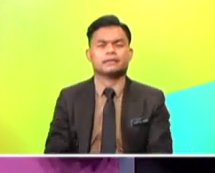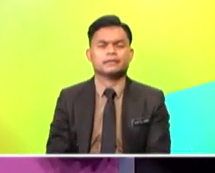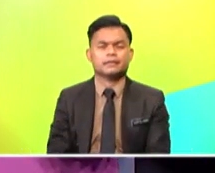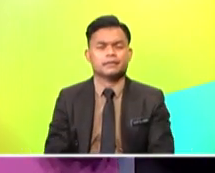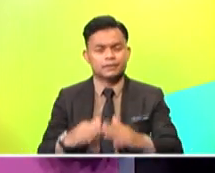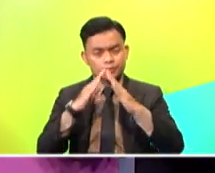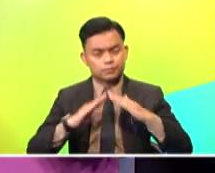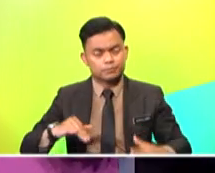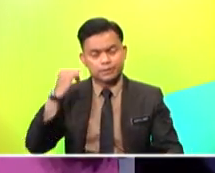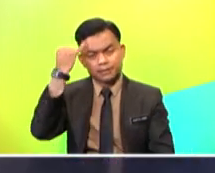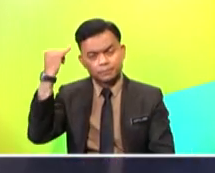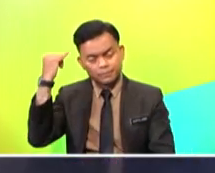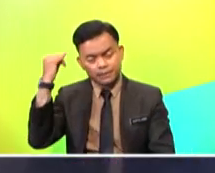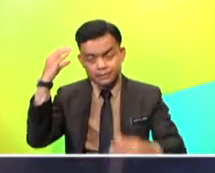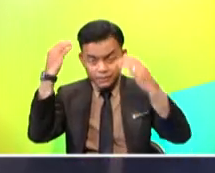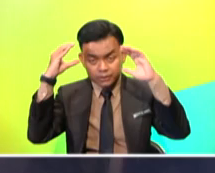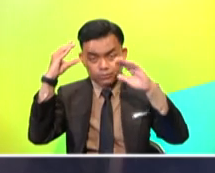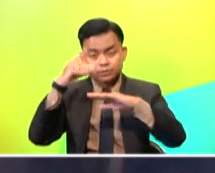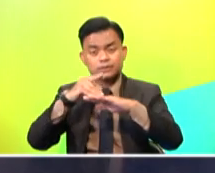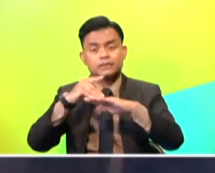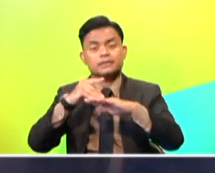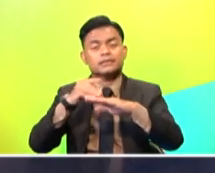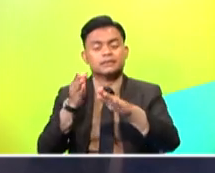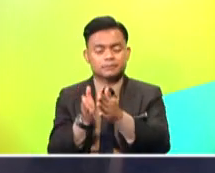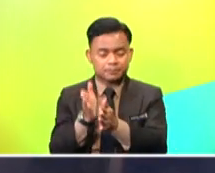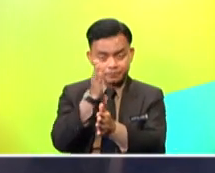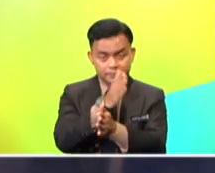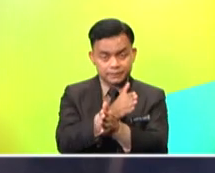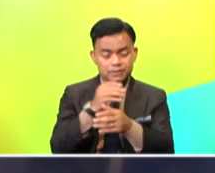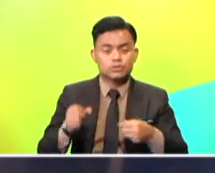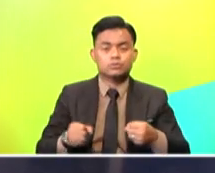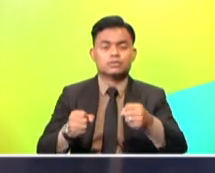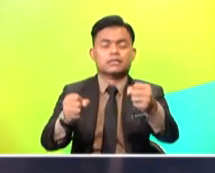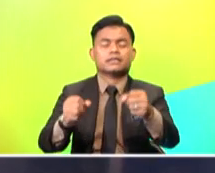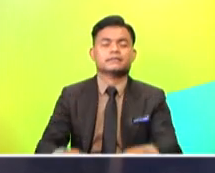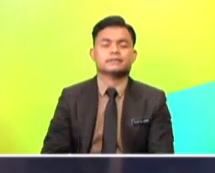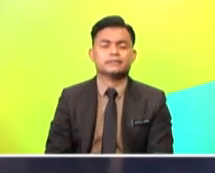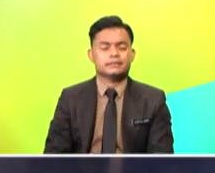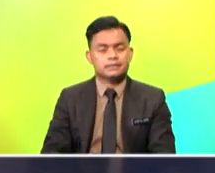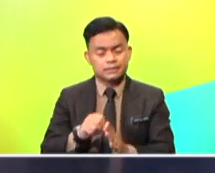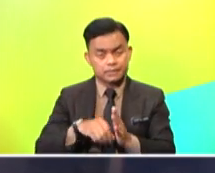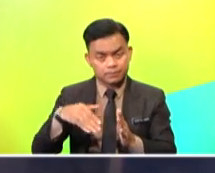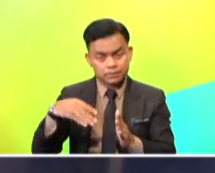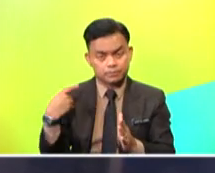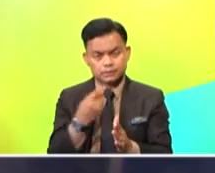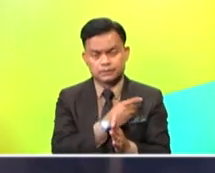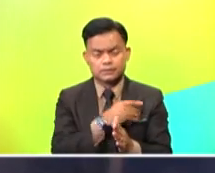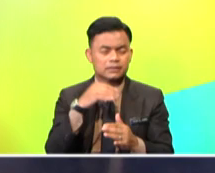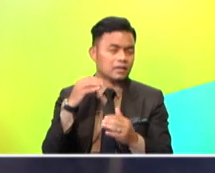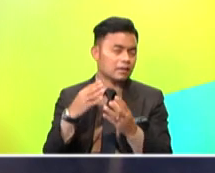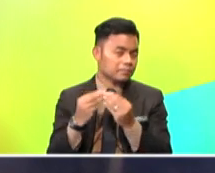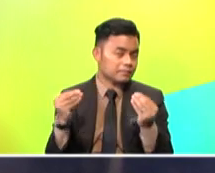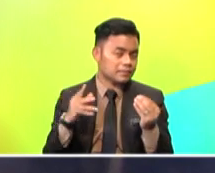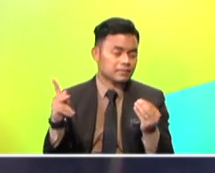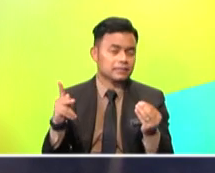tepi sungai. Okey. Sebelum kita akhiri, cikgu nak tanya Ifan. Okey,